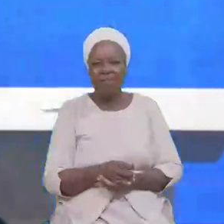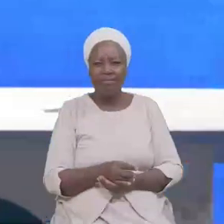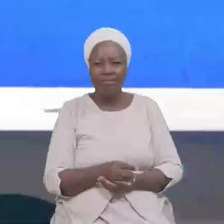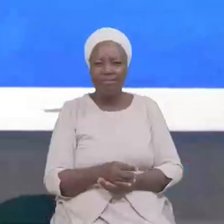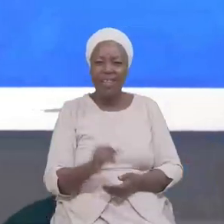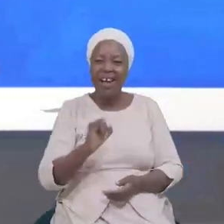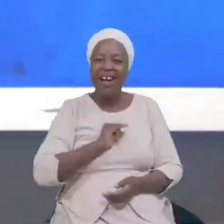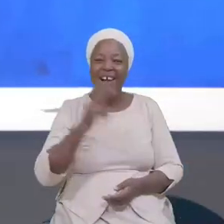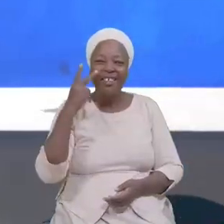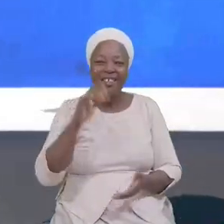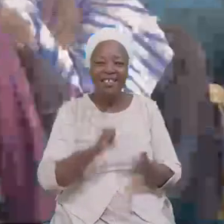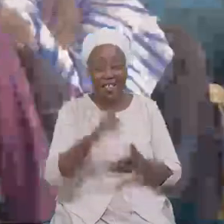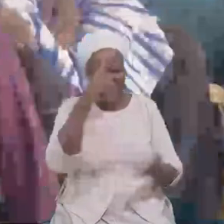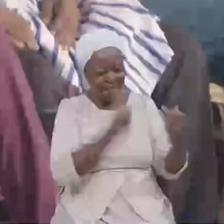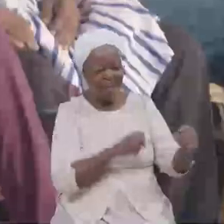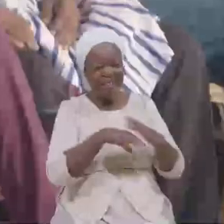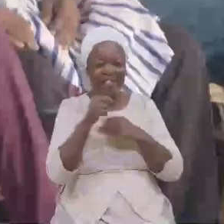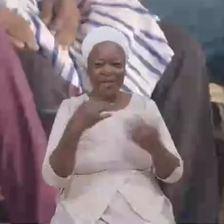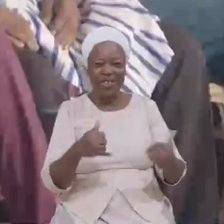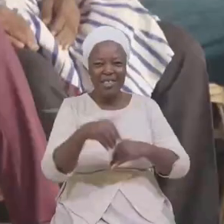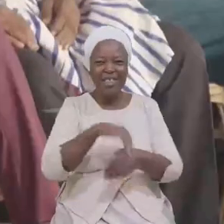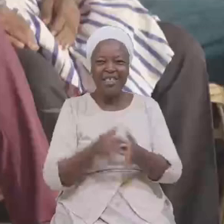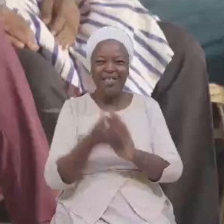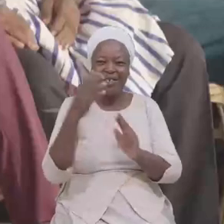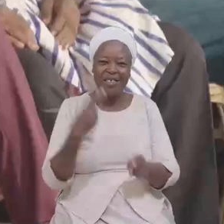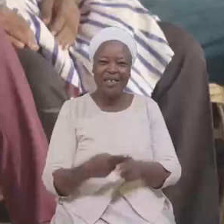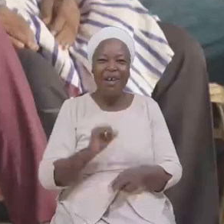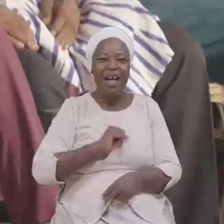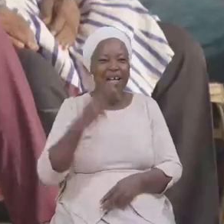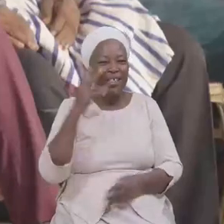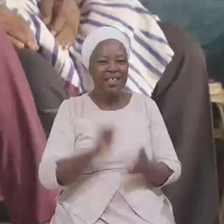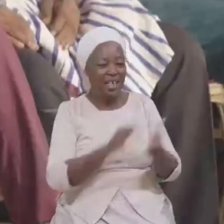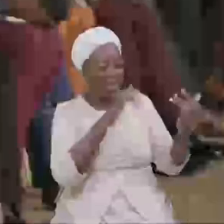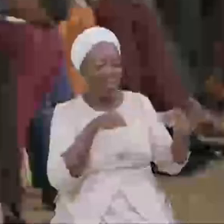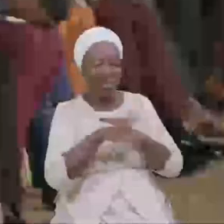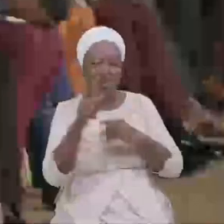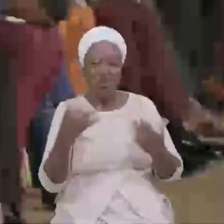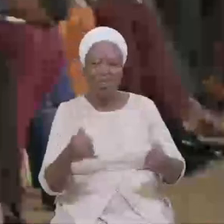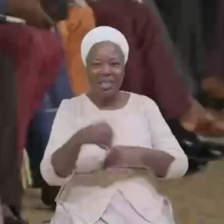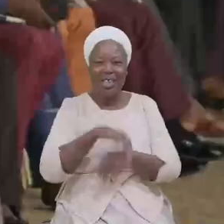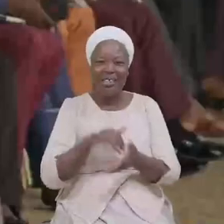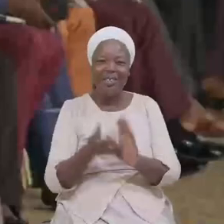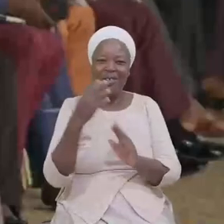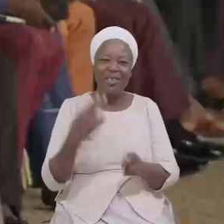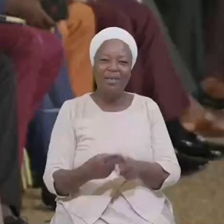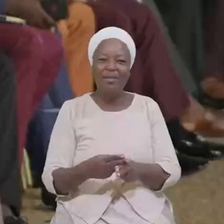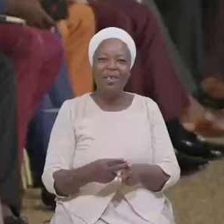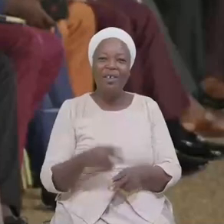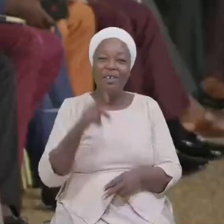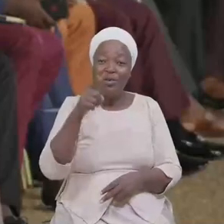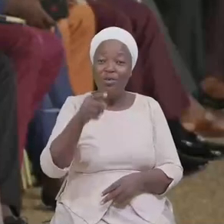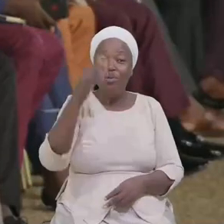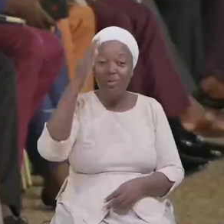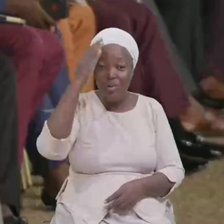Je vois cette foi en toi ce soir. Je vois cette attente dans ta vie ce soir. Tu